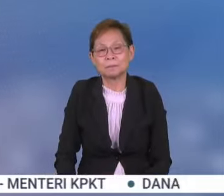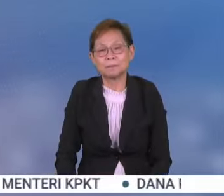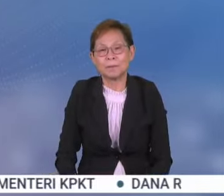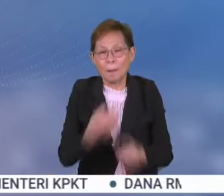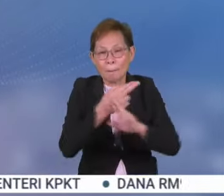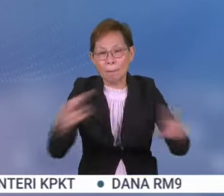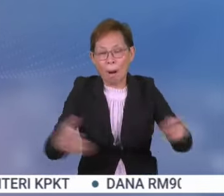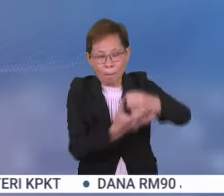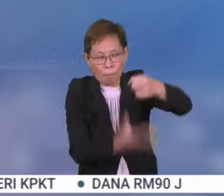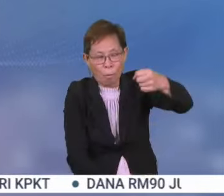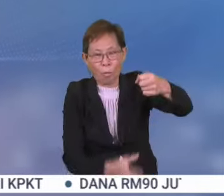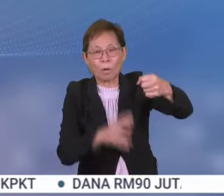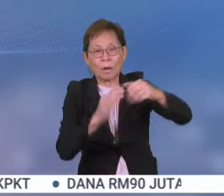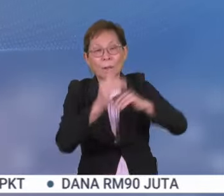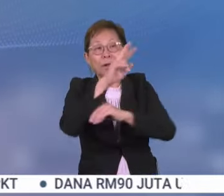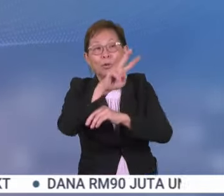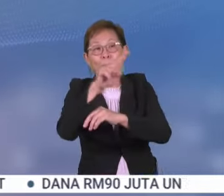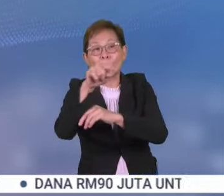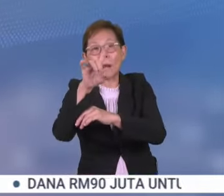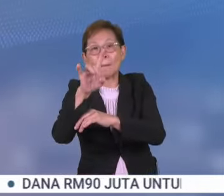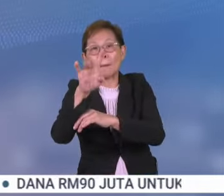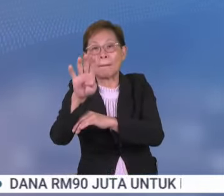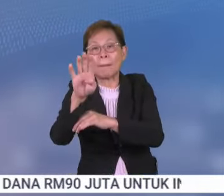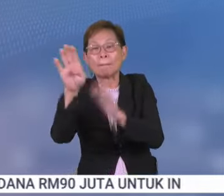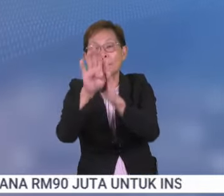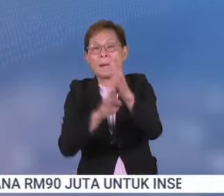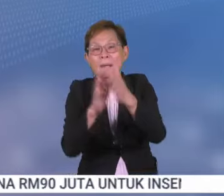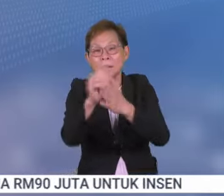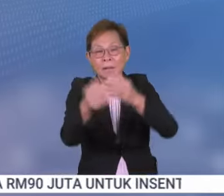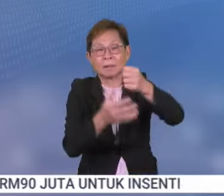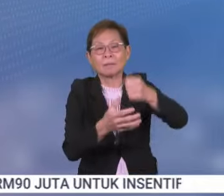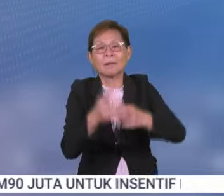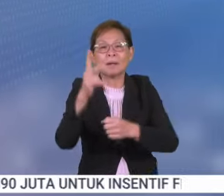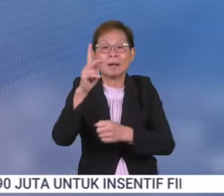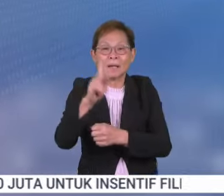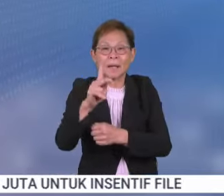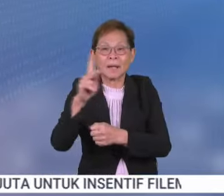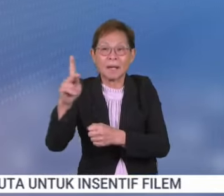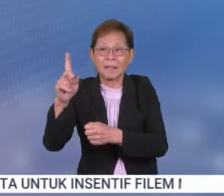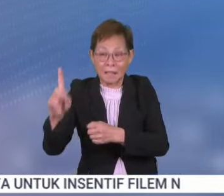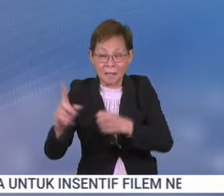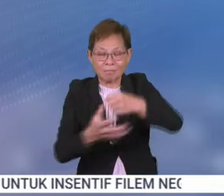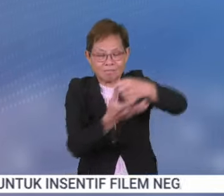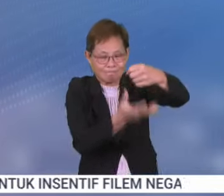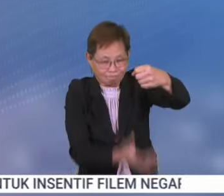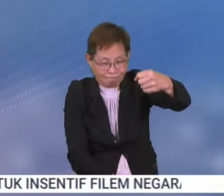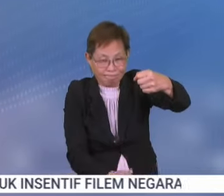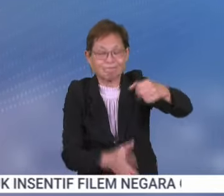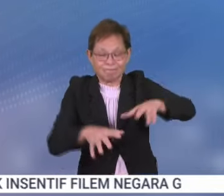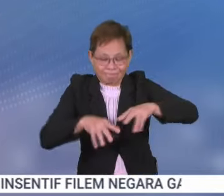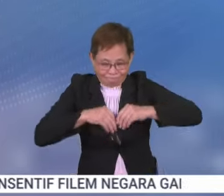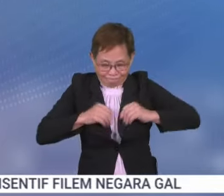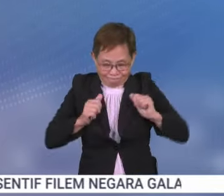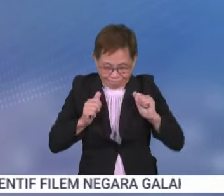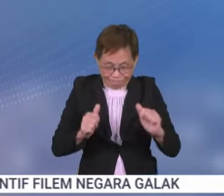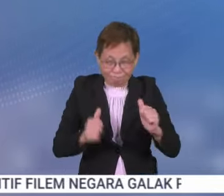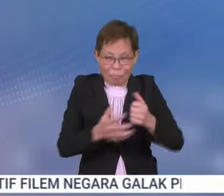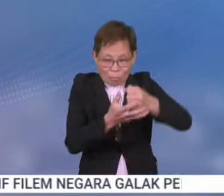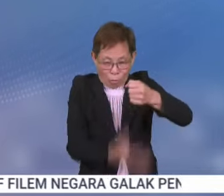penyediaan peruntukan lebih r.84 bilion kepada kementerian komunikasi dan digital disambut baik